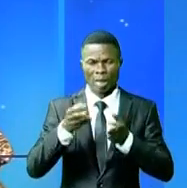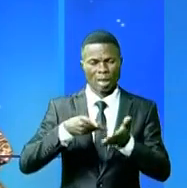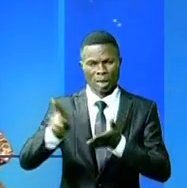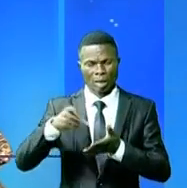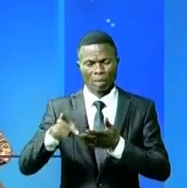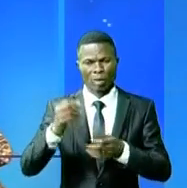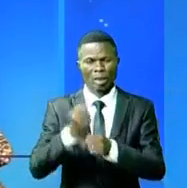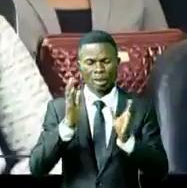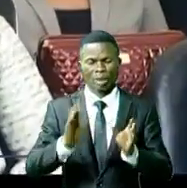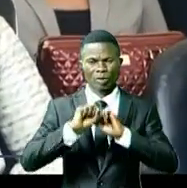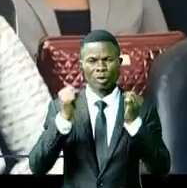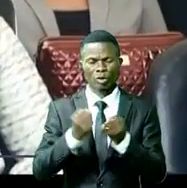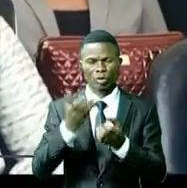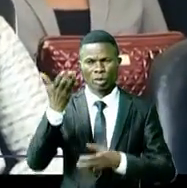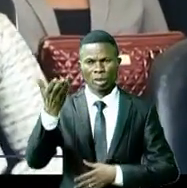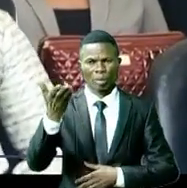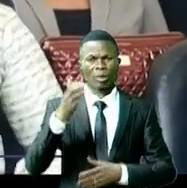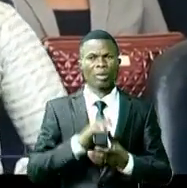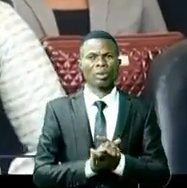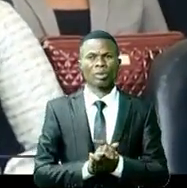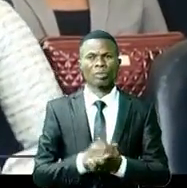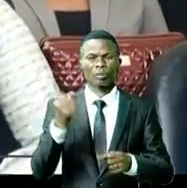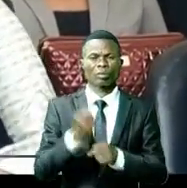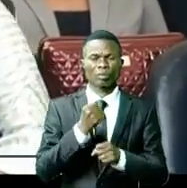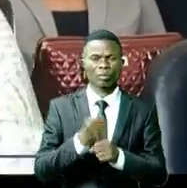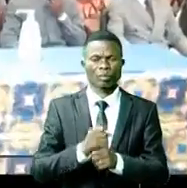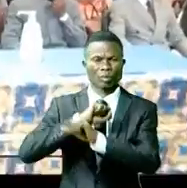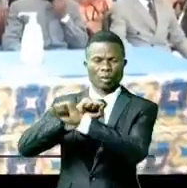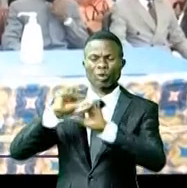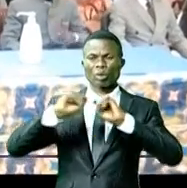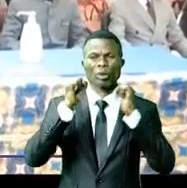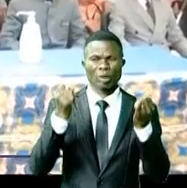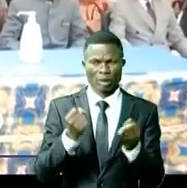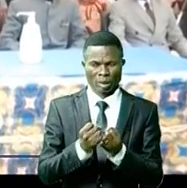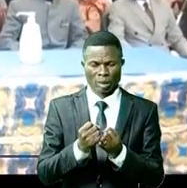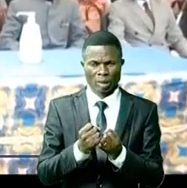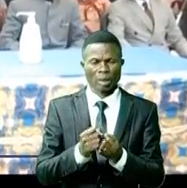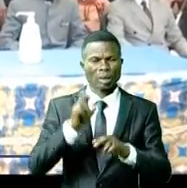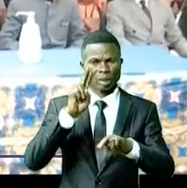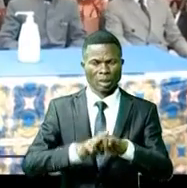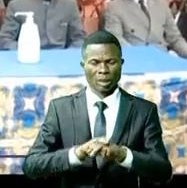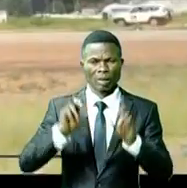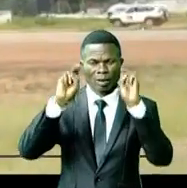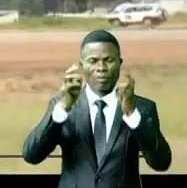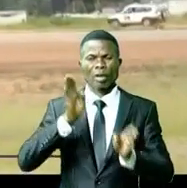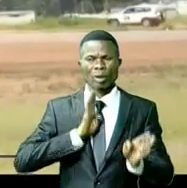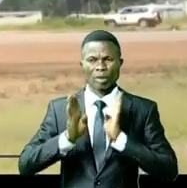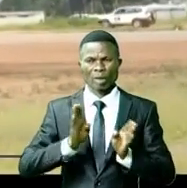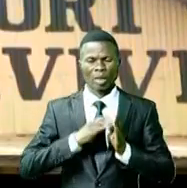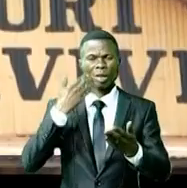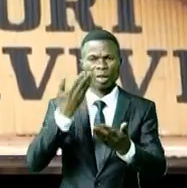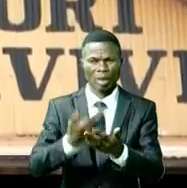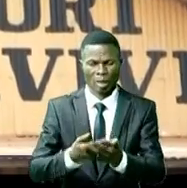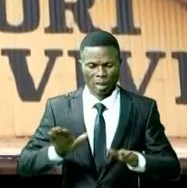de prestations sociales. Reportage. L'emploi, travail et prévoyance sociale a brièvement séjourné en ville de Beni où elle est arrivée